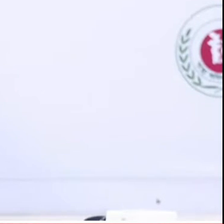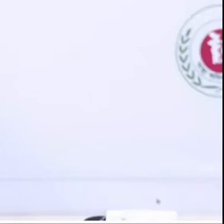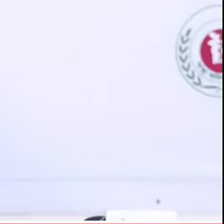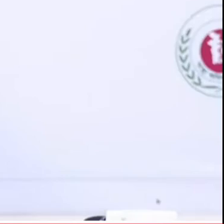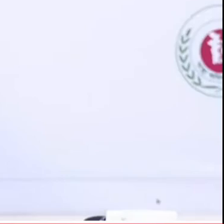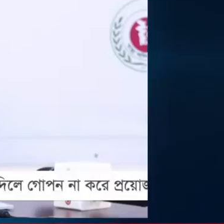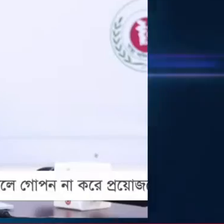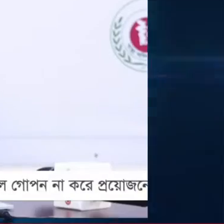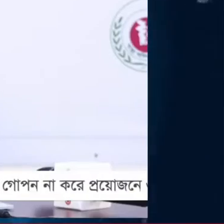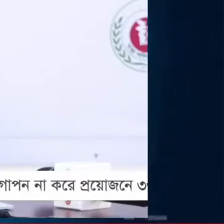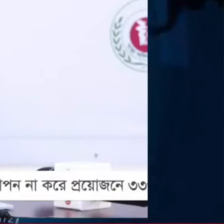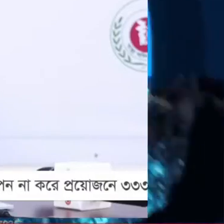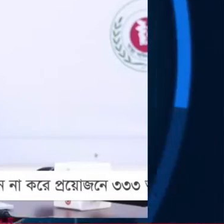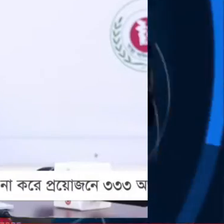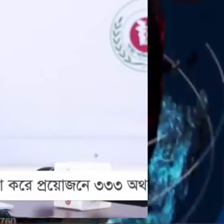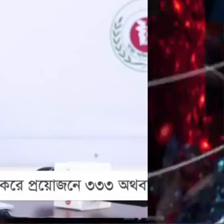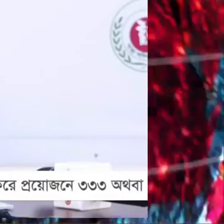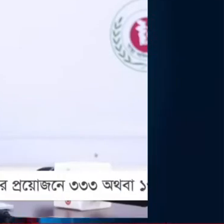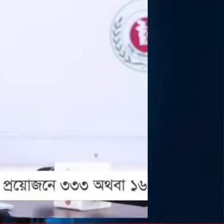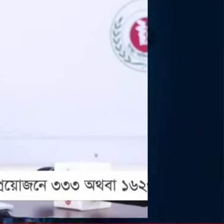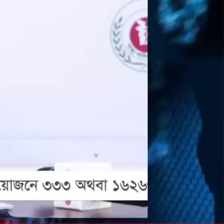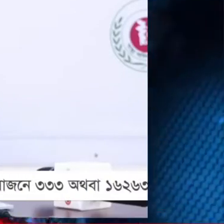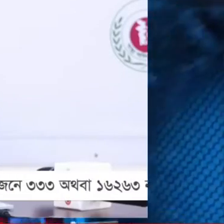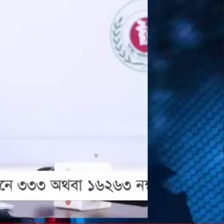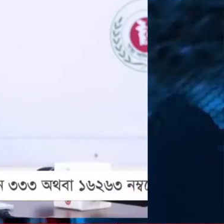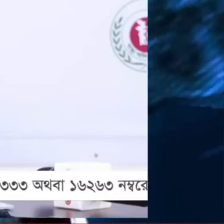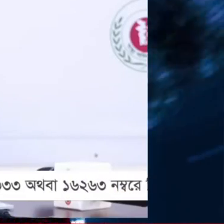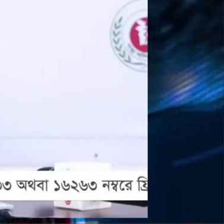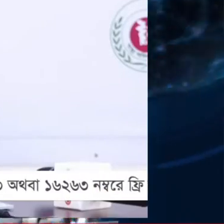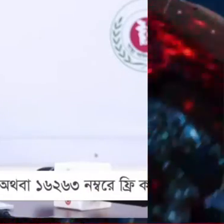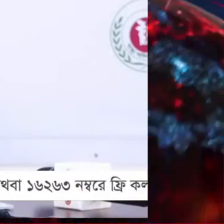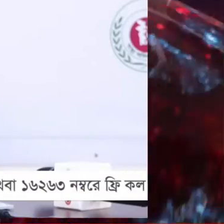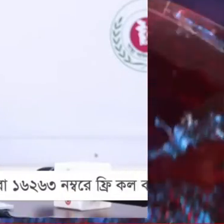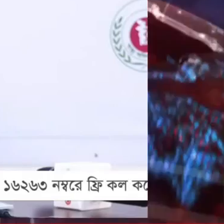গিয়েছিল 27 জন। দক্ষিণ পূর্ব এশিয়ায় 24 ঘন্টায় শনাক্ত হয়েছেন